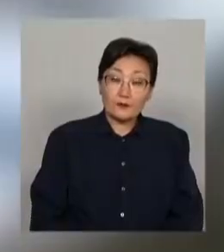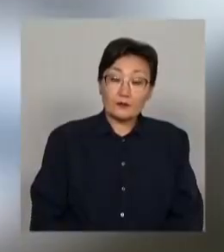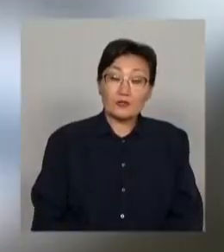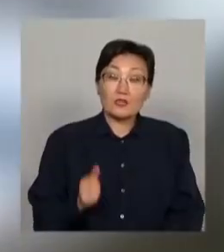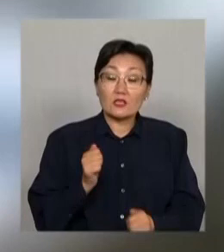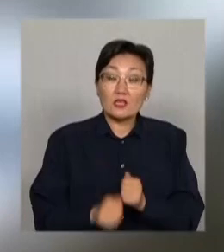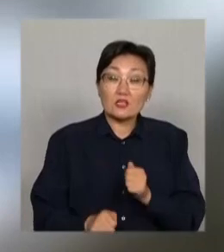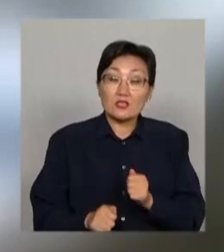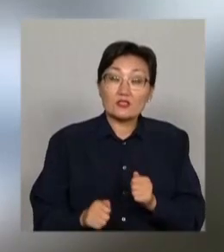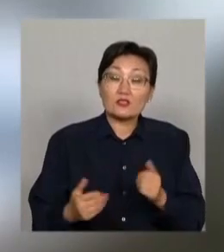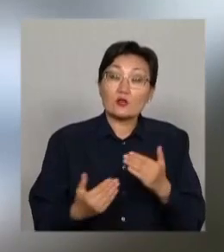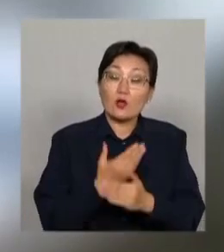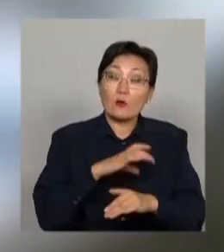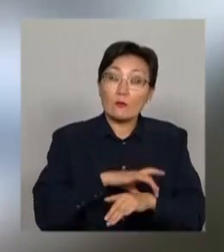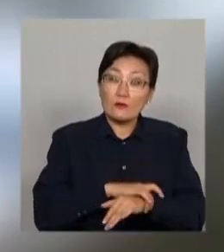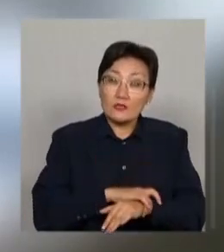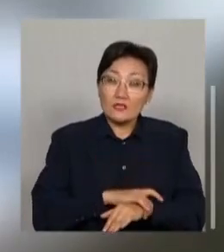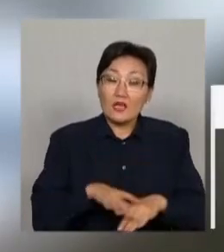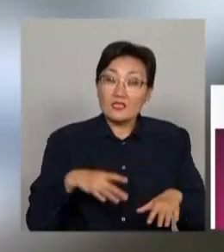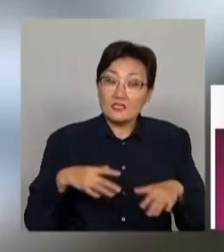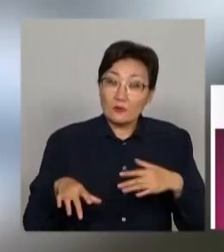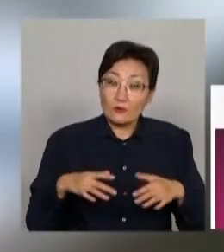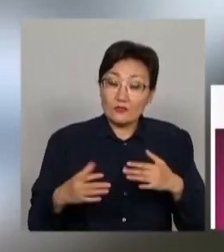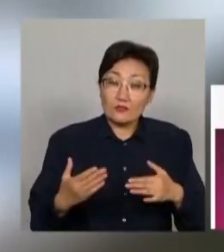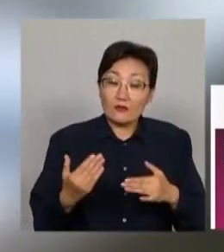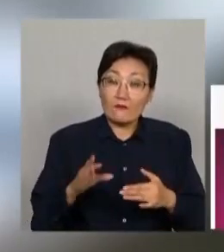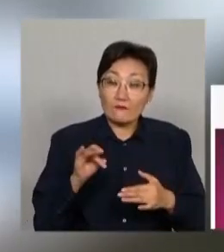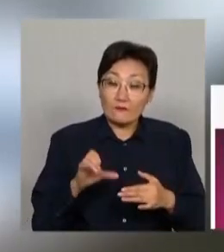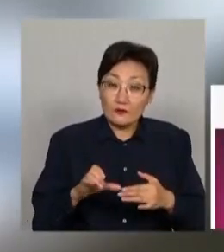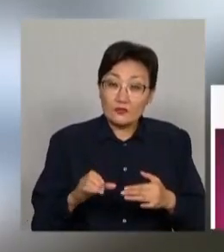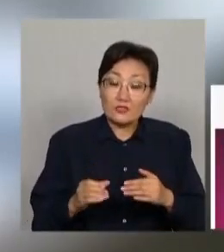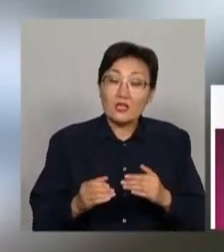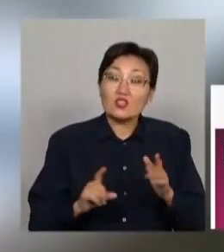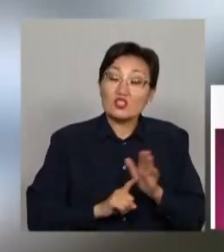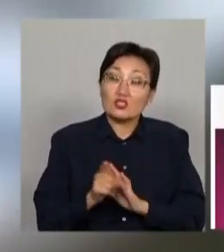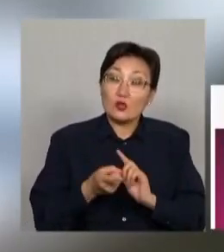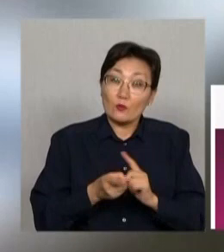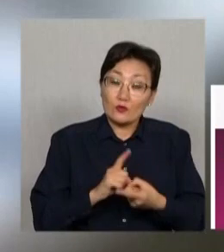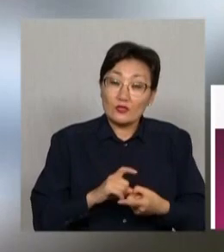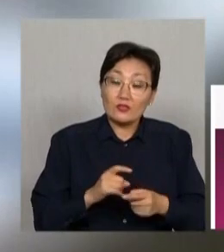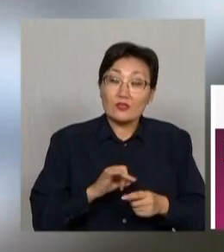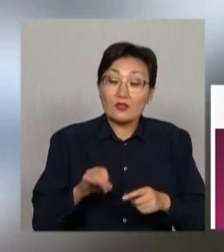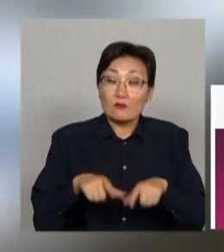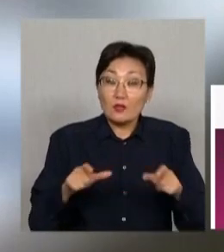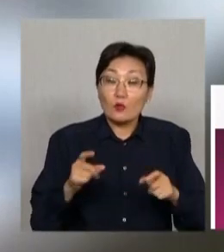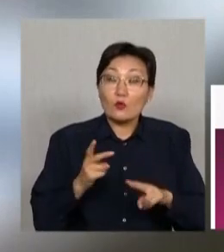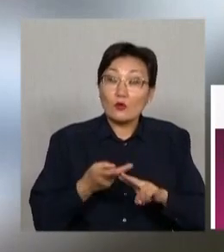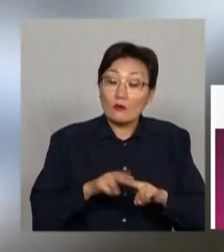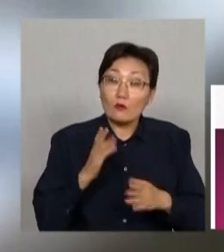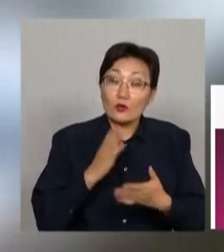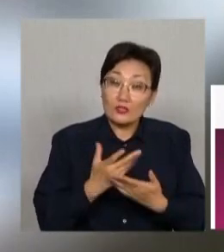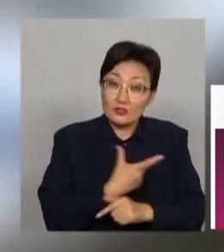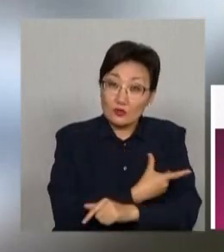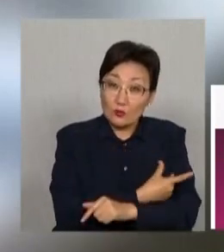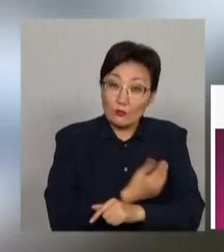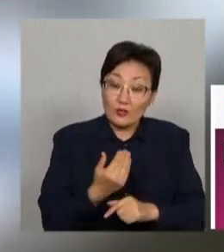Каждая волна, если вы заметили, она ослабевает. То есть вирус начинает мутировать, и люди, которые вакцинированы, они более